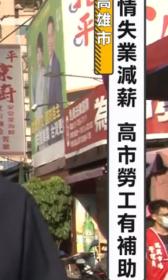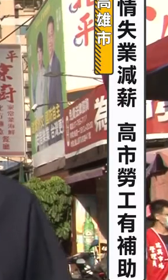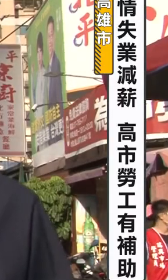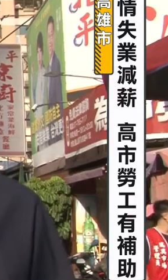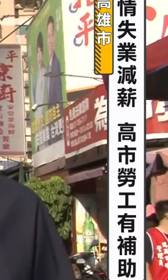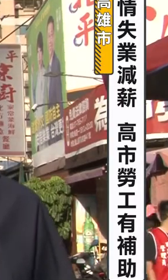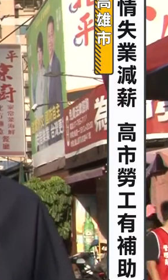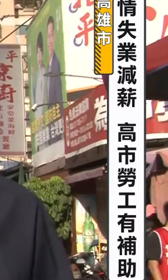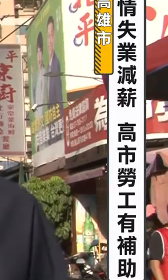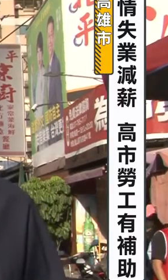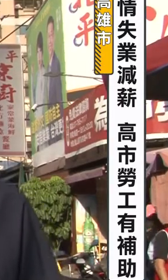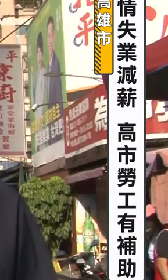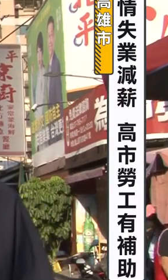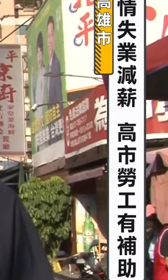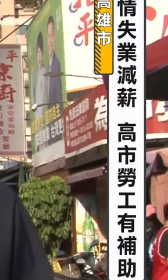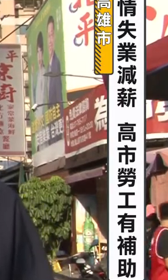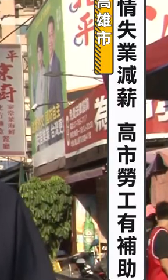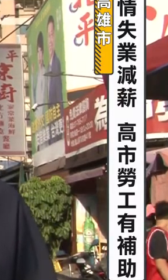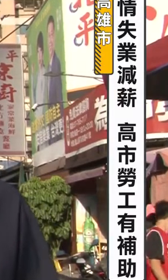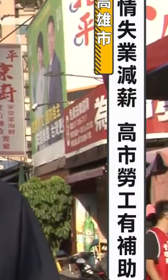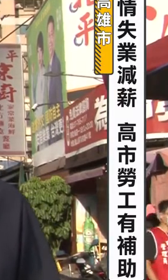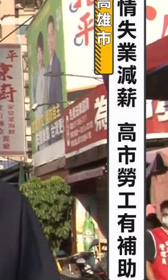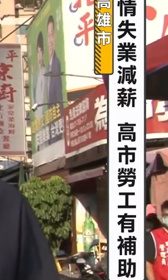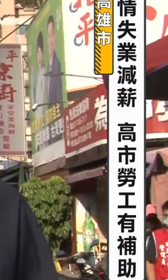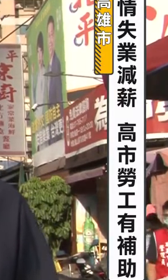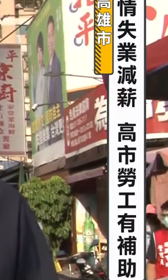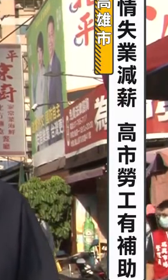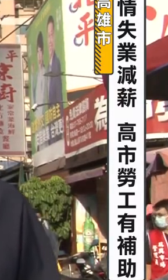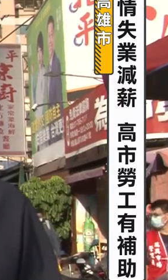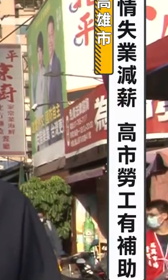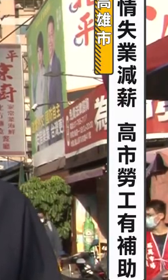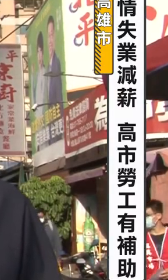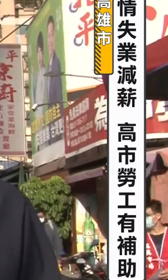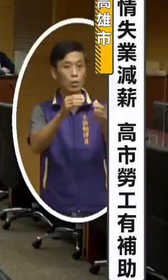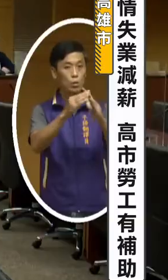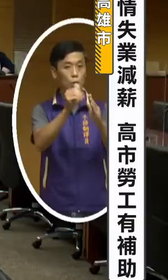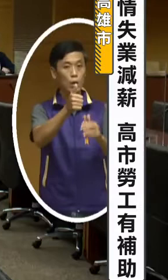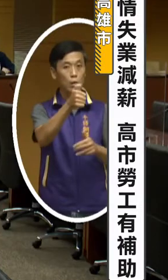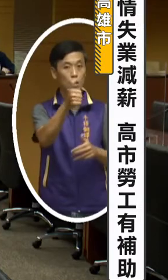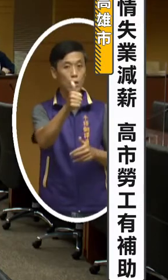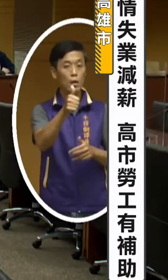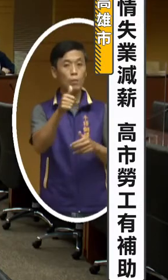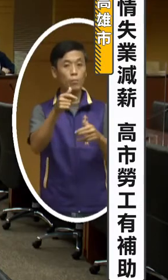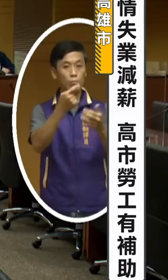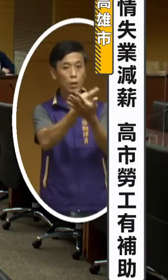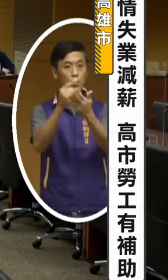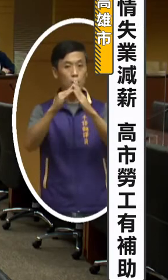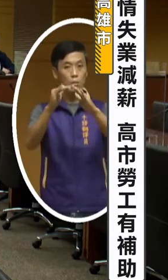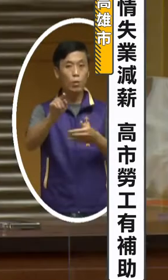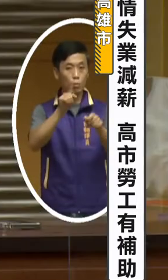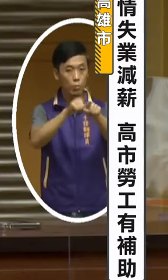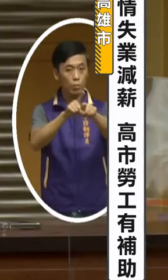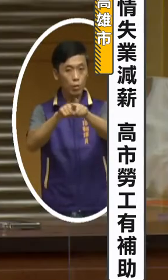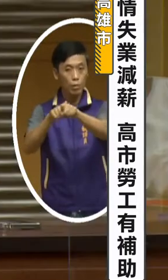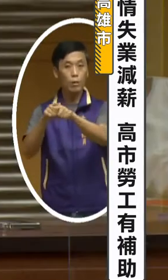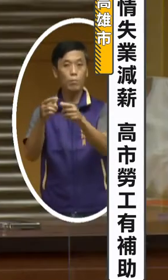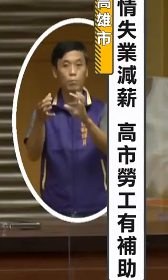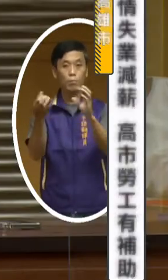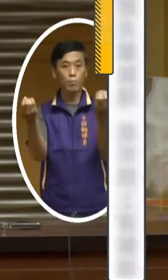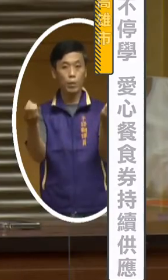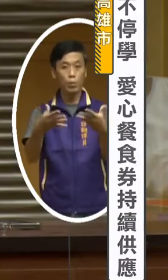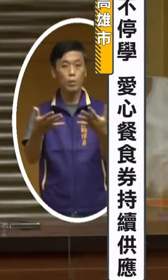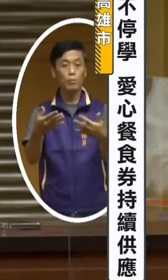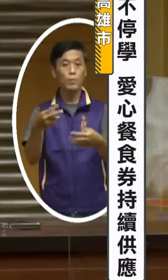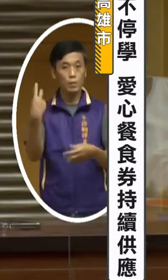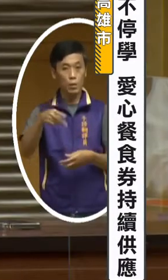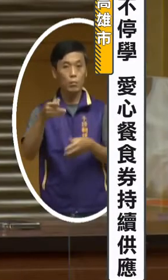包含我们的产业园区，我们相关的规费也是用减半的方式。 疫情期间，大人的工作生计要照顾，学子们